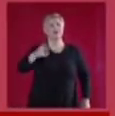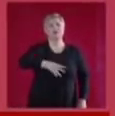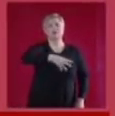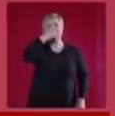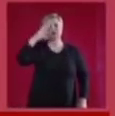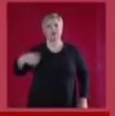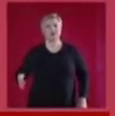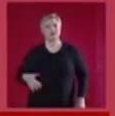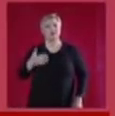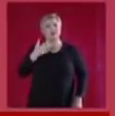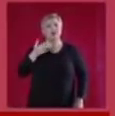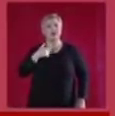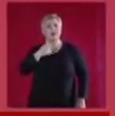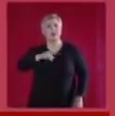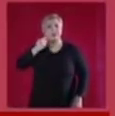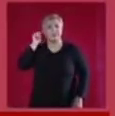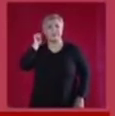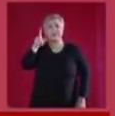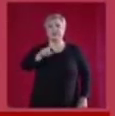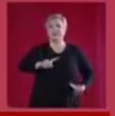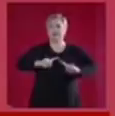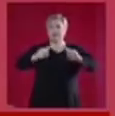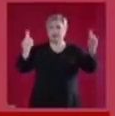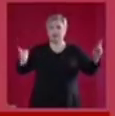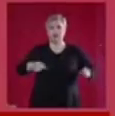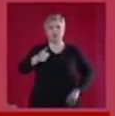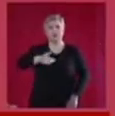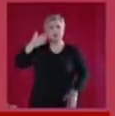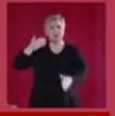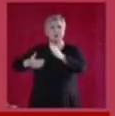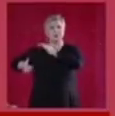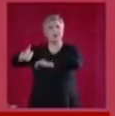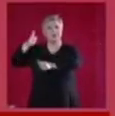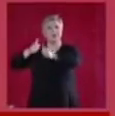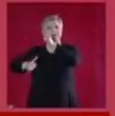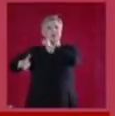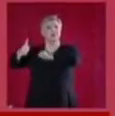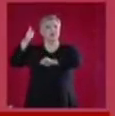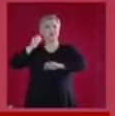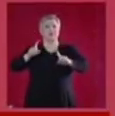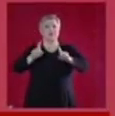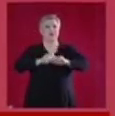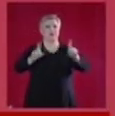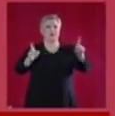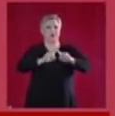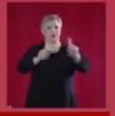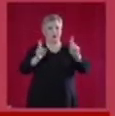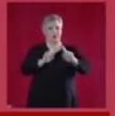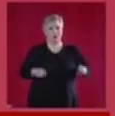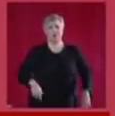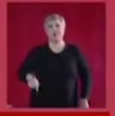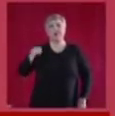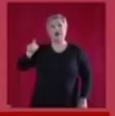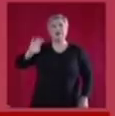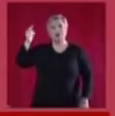μήνυμα ότι δεν θα γυρίσει πίσω η χώρα ότι οι δυνάμεις της παλινόρθωσης δεν θα πετύχουν το σχέδιό τους γιατί